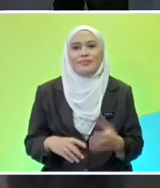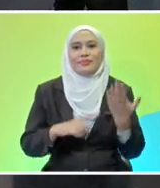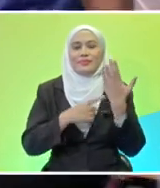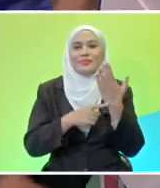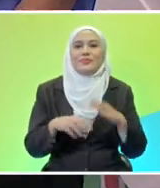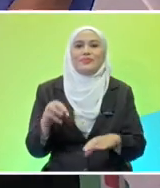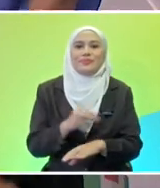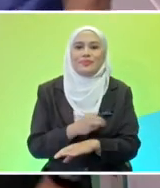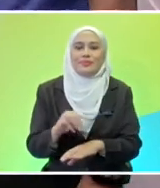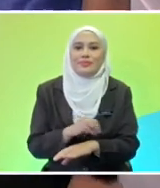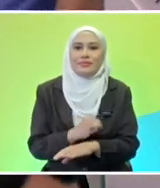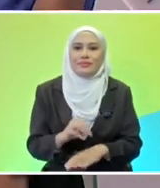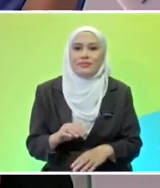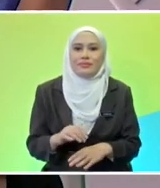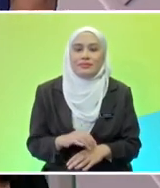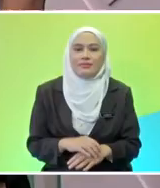muzik!